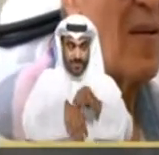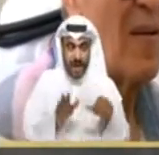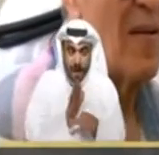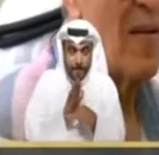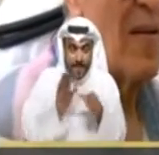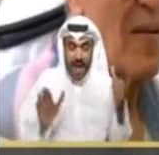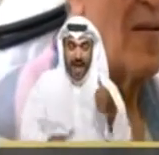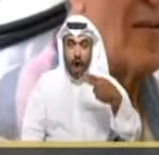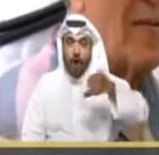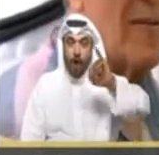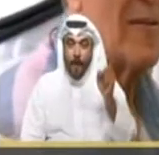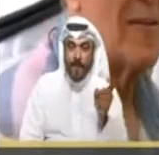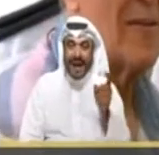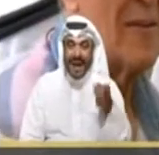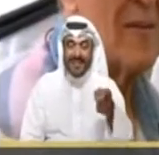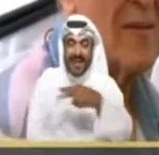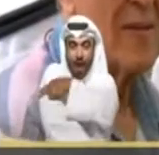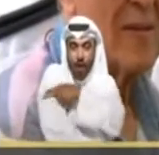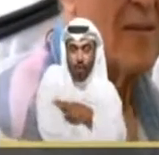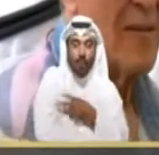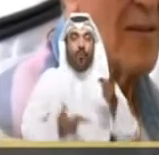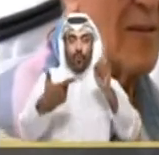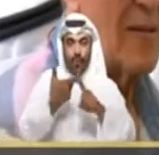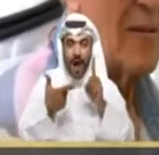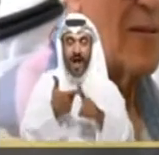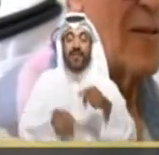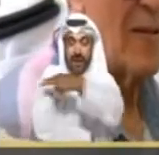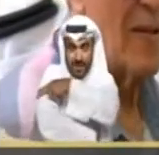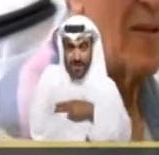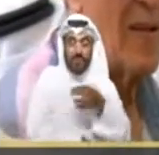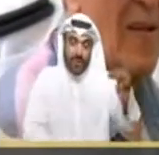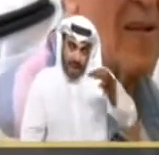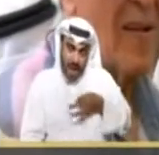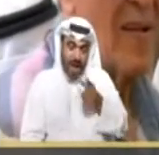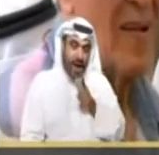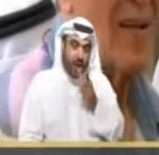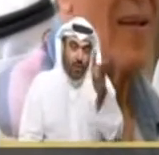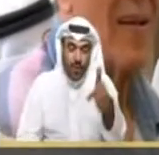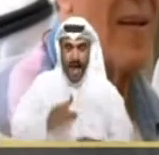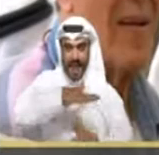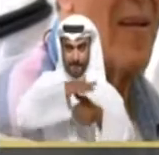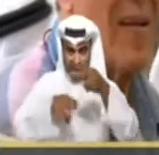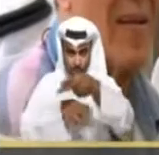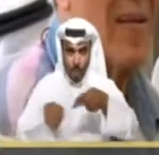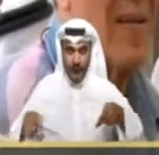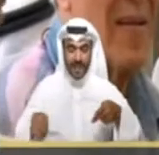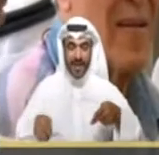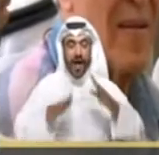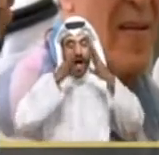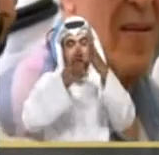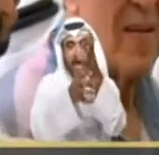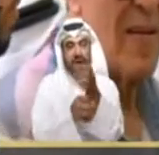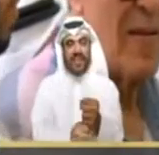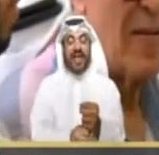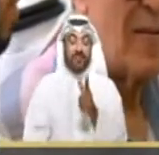عمر الطواعي ثم عبد الوهاب الواطي وبعض النواب اللي طلبوا مني شخصيا ان انقلها لصاحب السمو امير البلاد